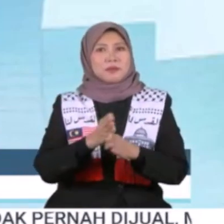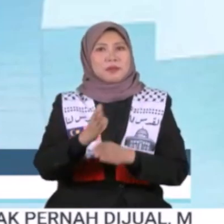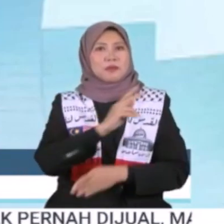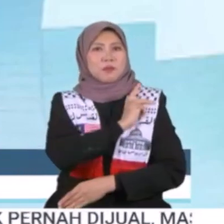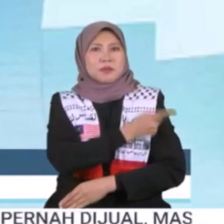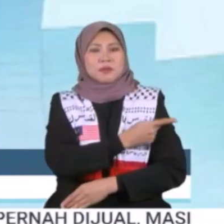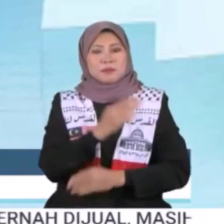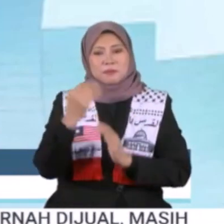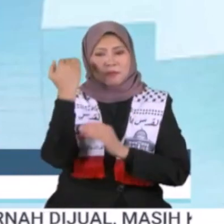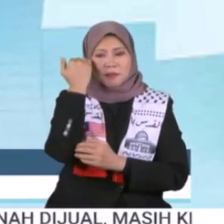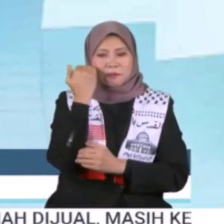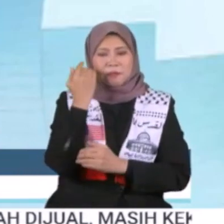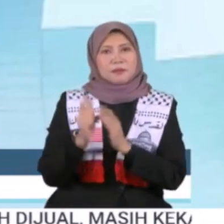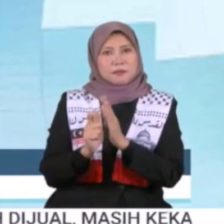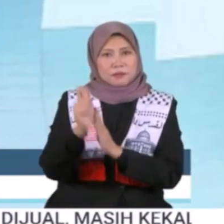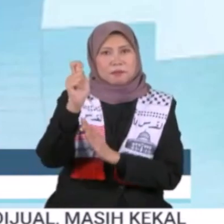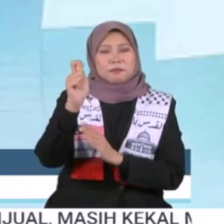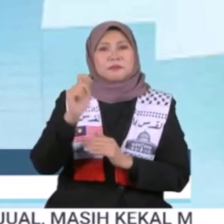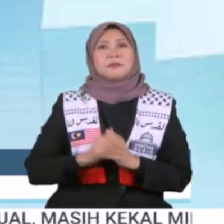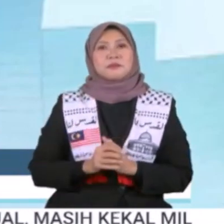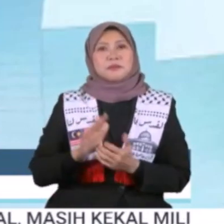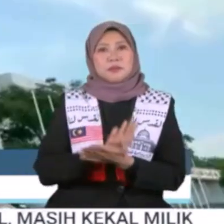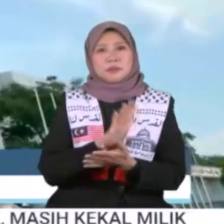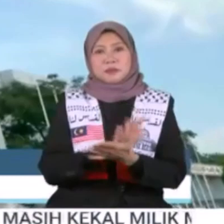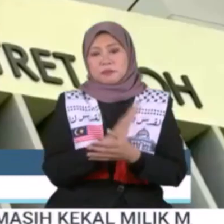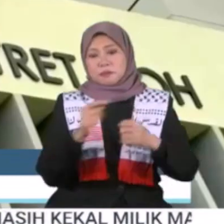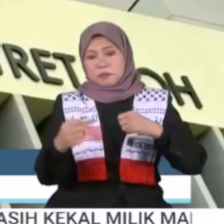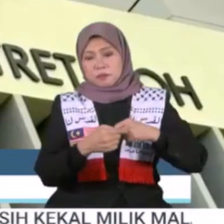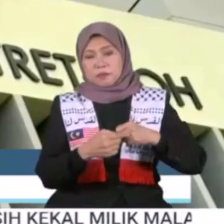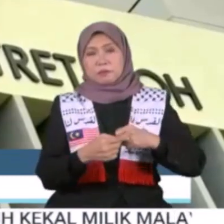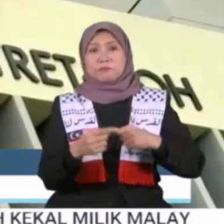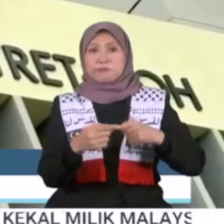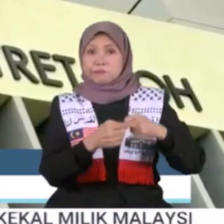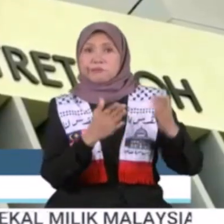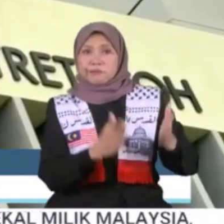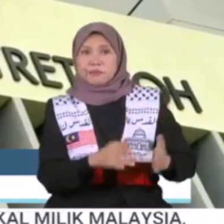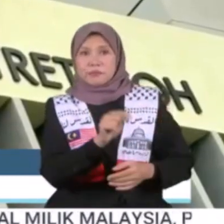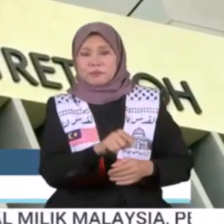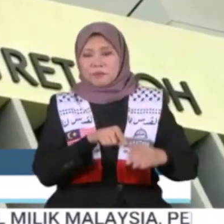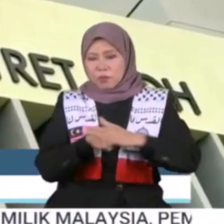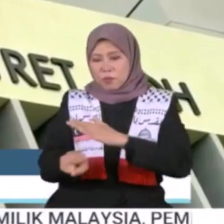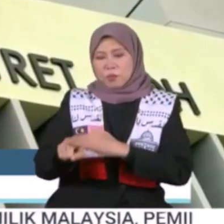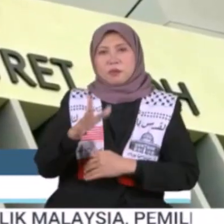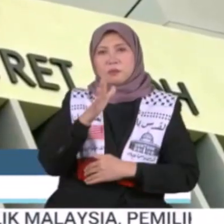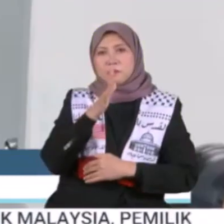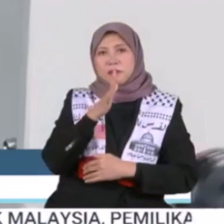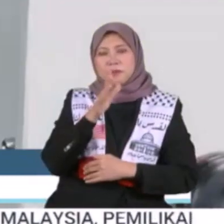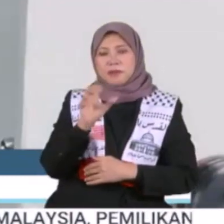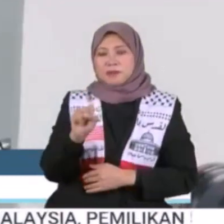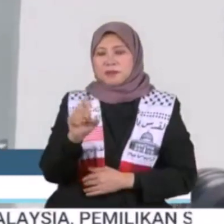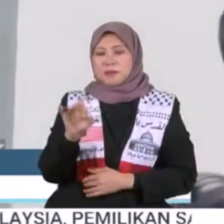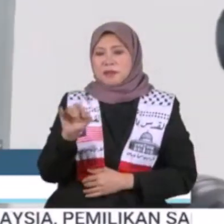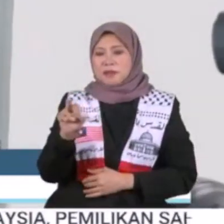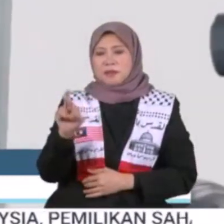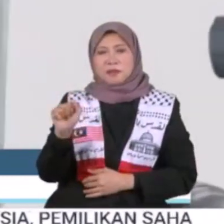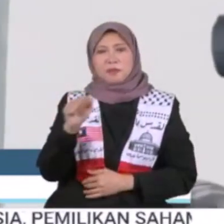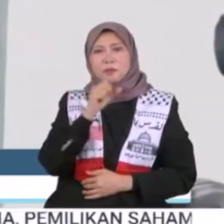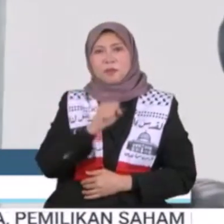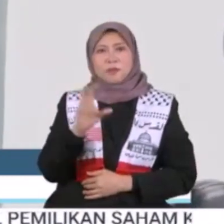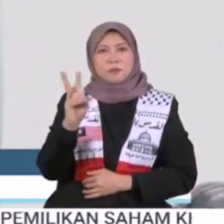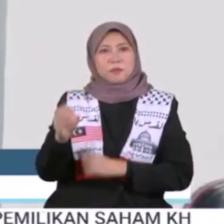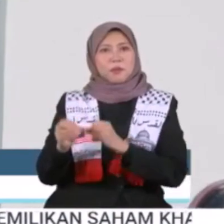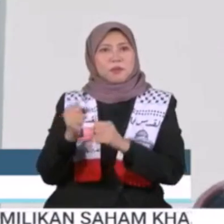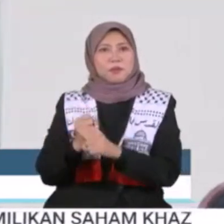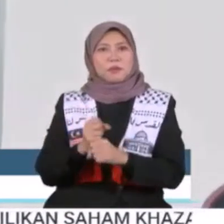bidang kuasa Mahkamah Tinggi. Berdasarkan kertas pertuduhan, tertuduh didakwa membunuh ibunya S. Indra, 60 tahun, di